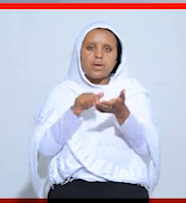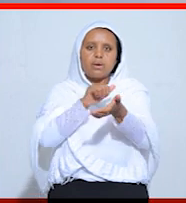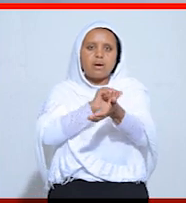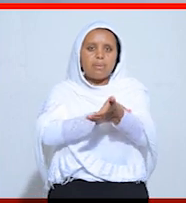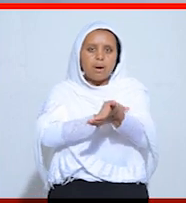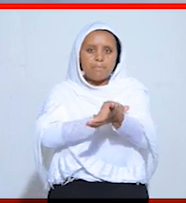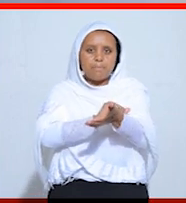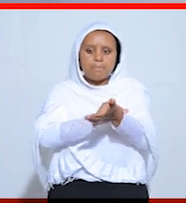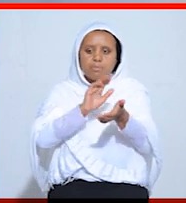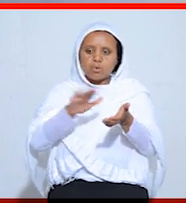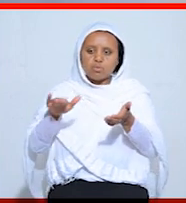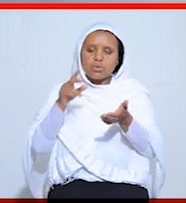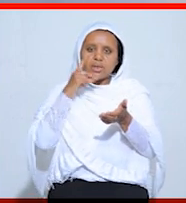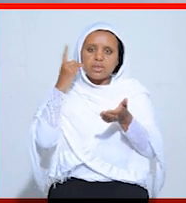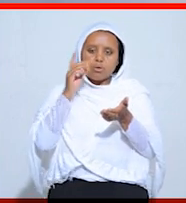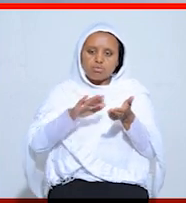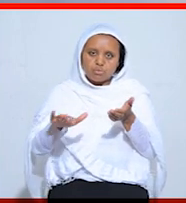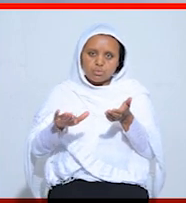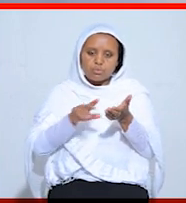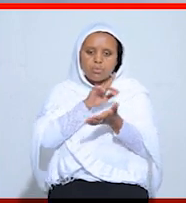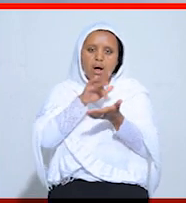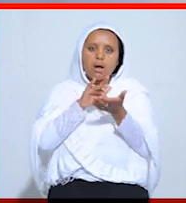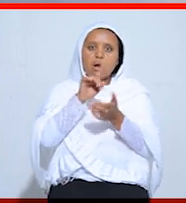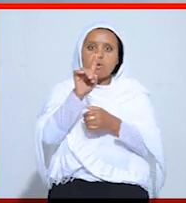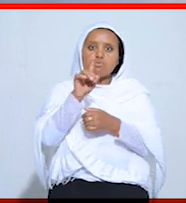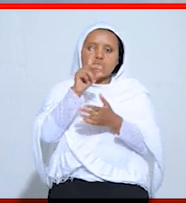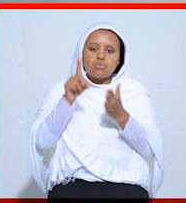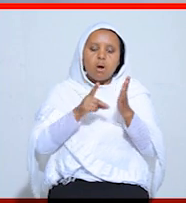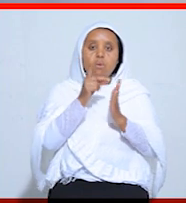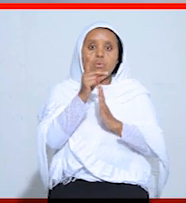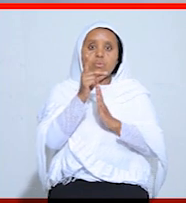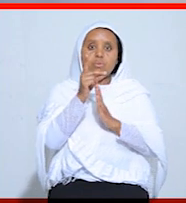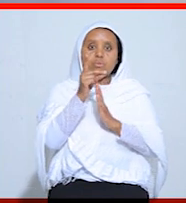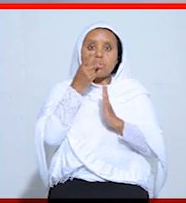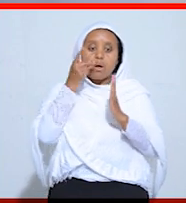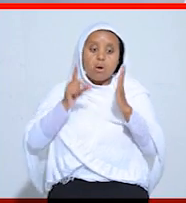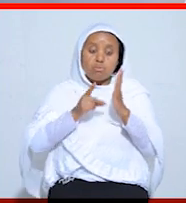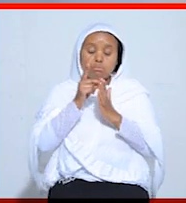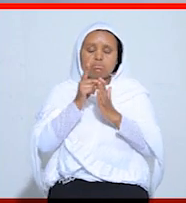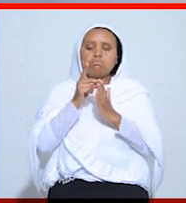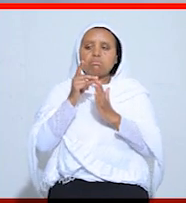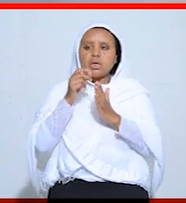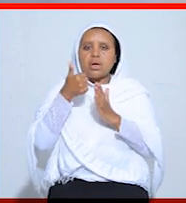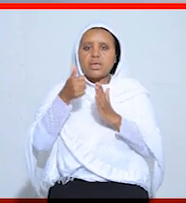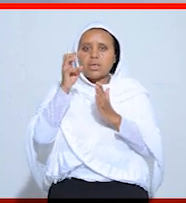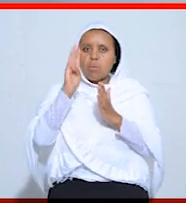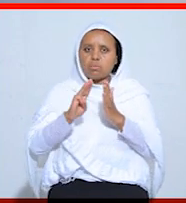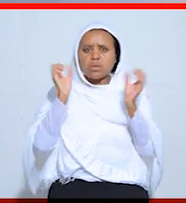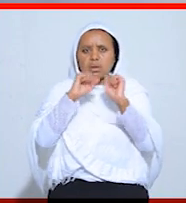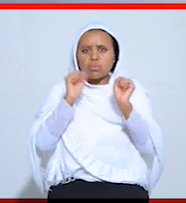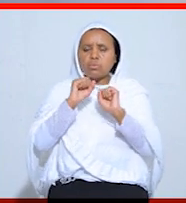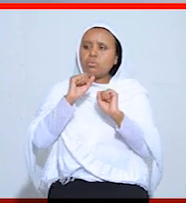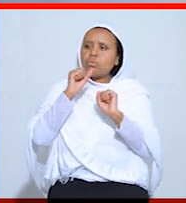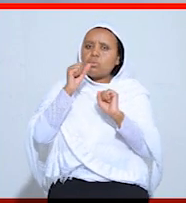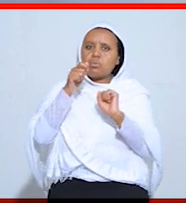ከአብርሃም ልጆች ከይስሐቅ ልጆች መካከል አንዱ ያዕቆብ ከወንድሙ ከኤሳው ተጣልቶ ወደ አጎቱ ወደ